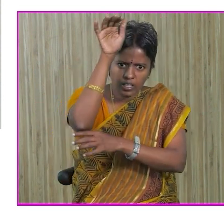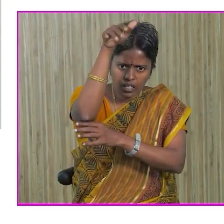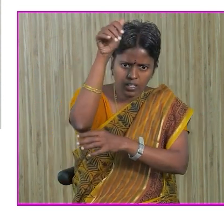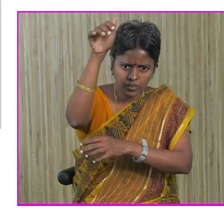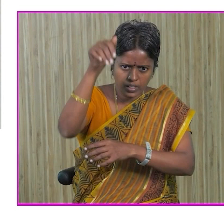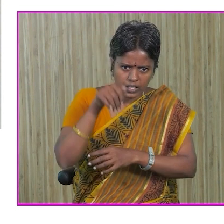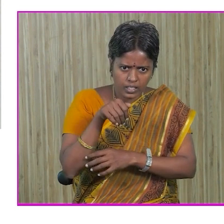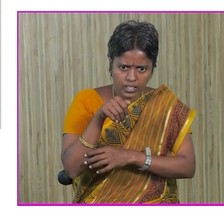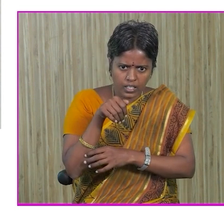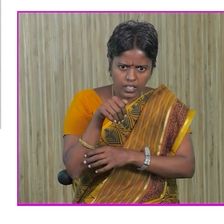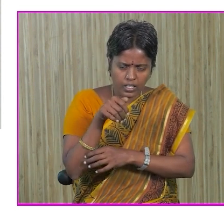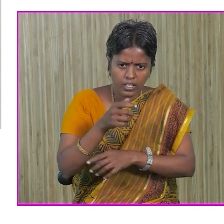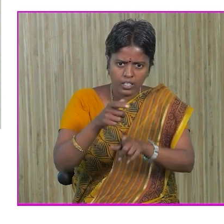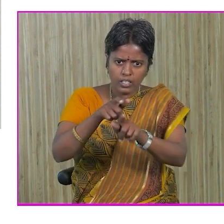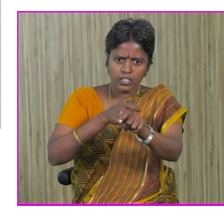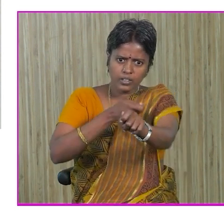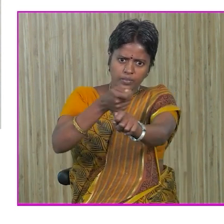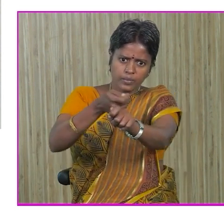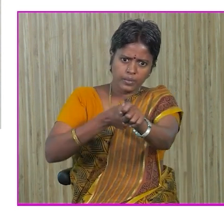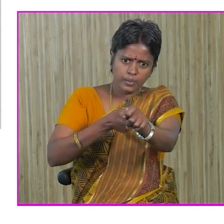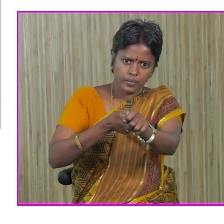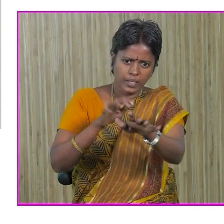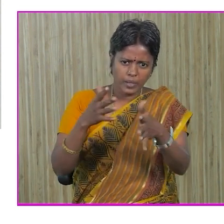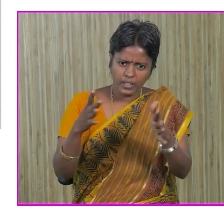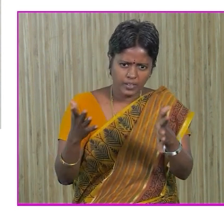வேல் எறிகிறார். அந்த யானை மீது வேல் படவில்லை.